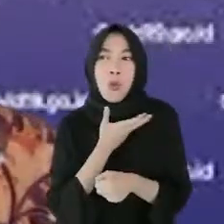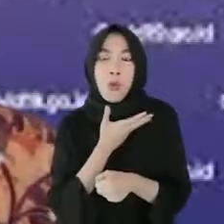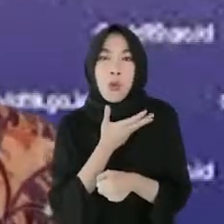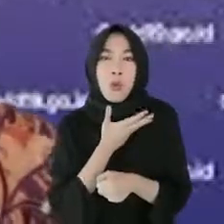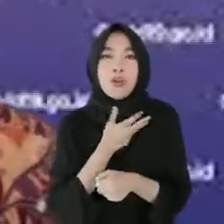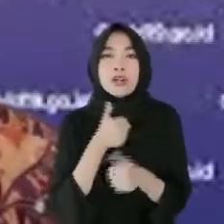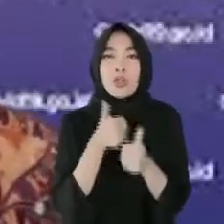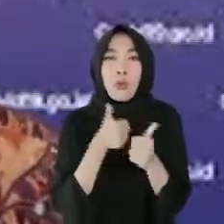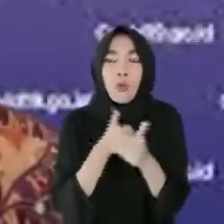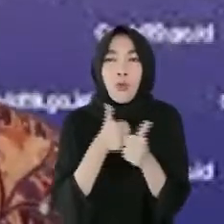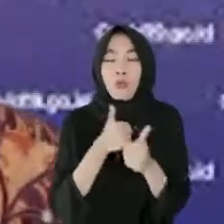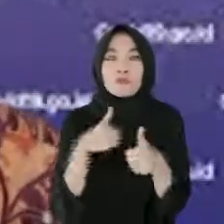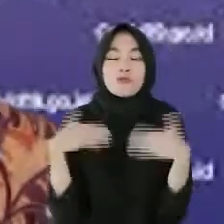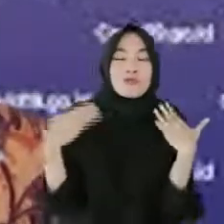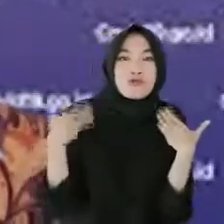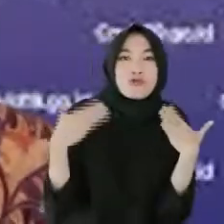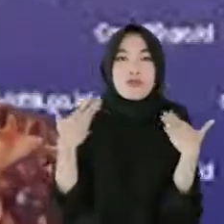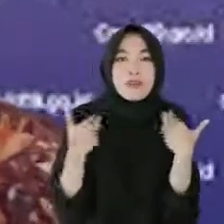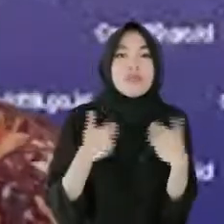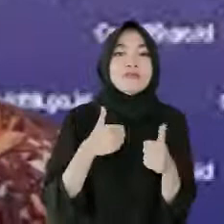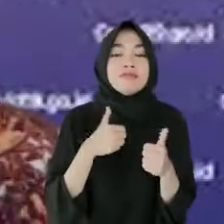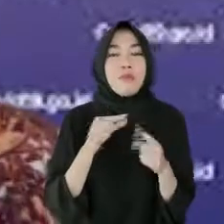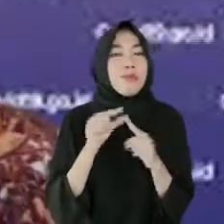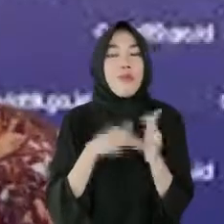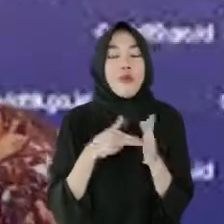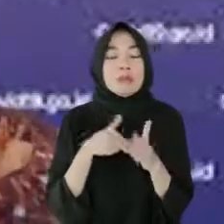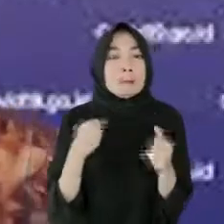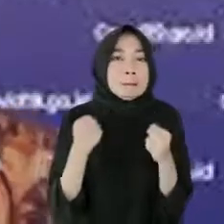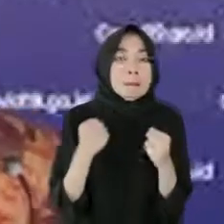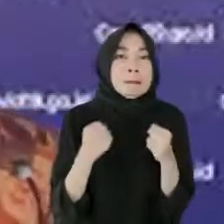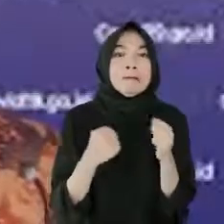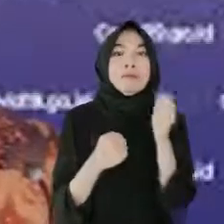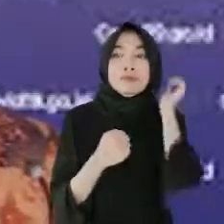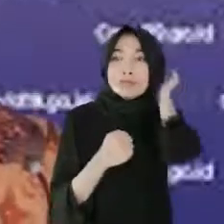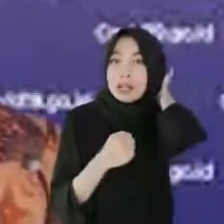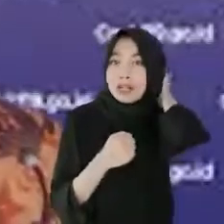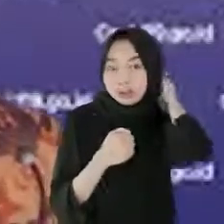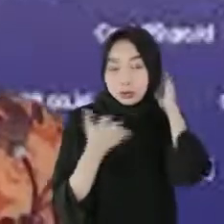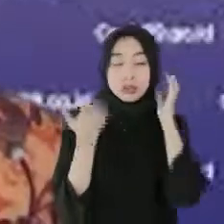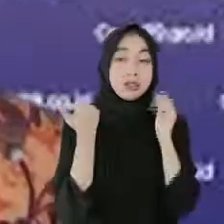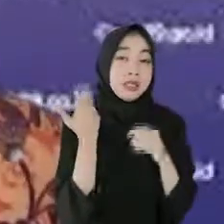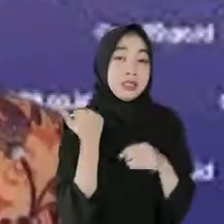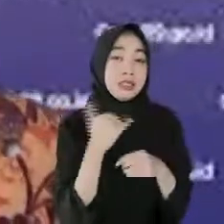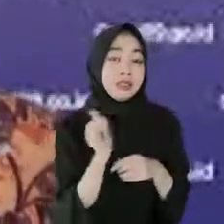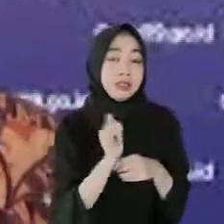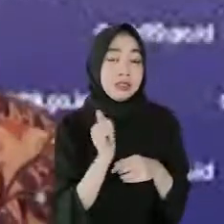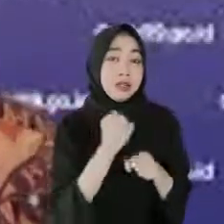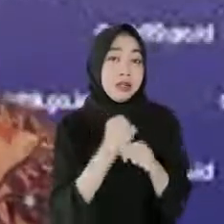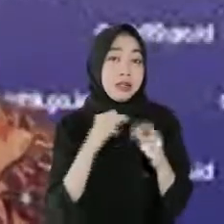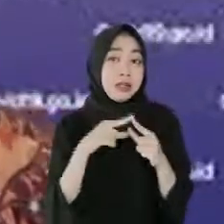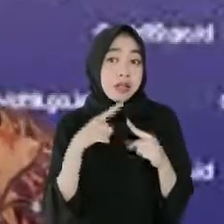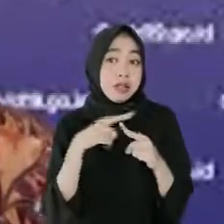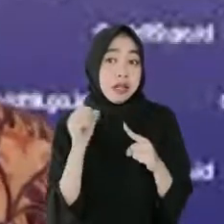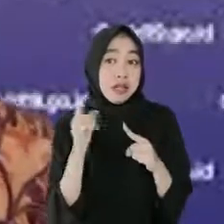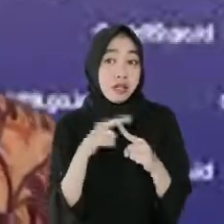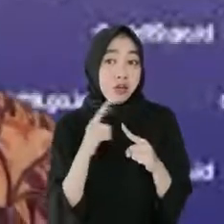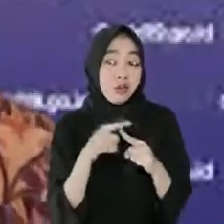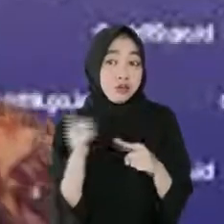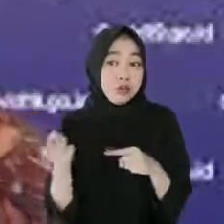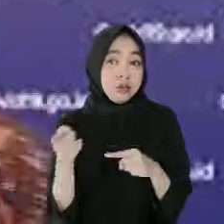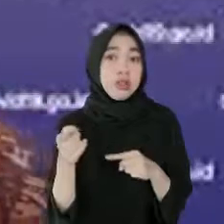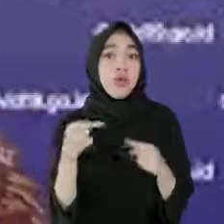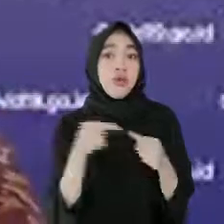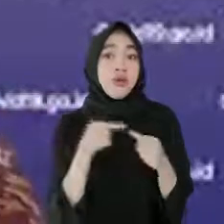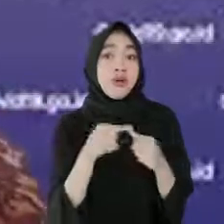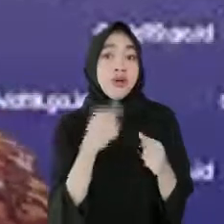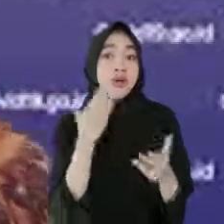perhelatan ini dan juga kemudian m tadi sempat disini oleh Pak Gatot tetap bagaimana